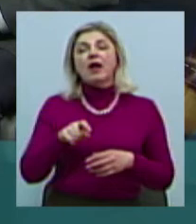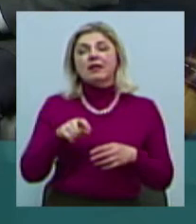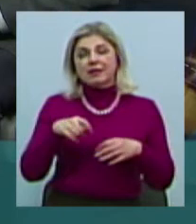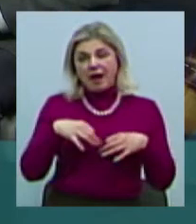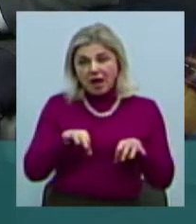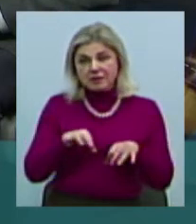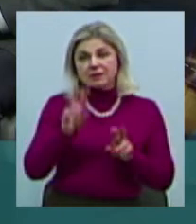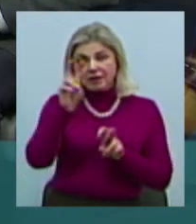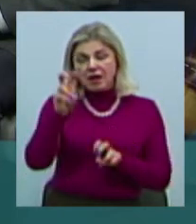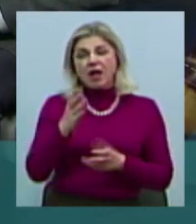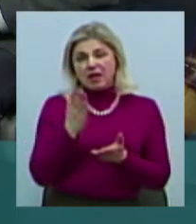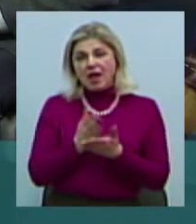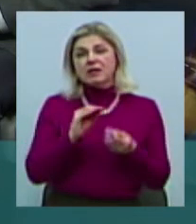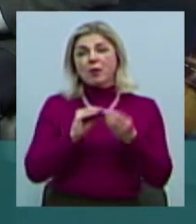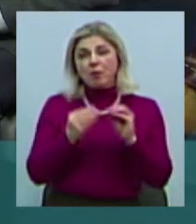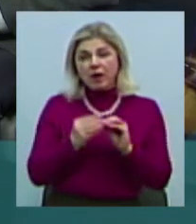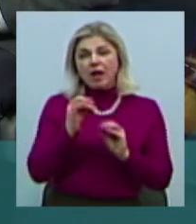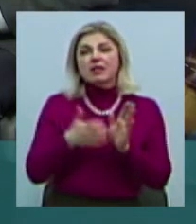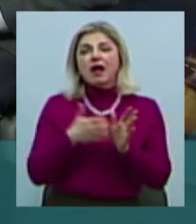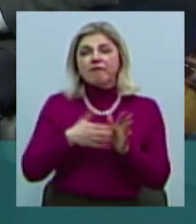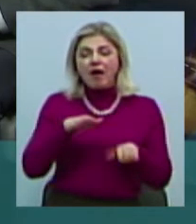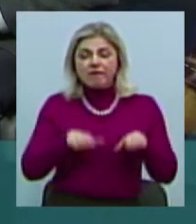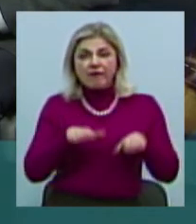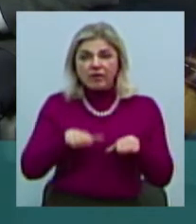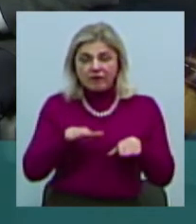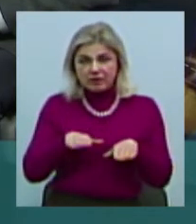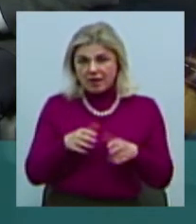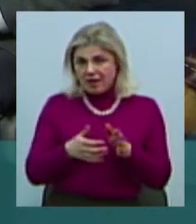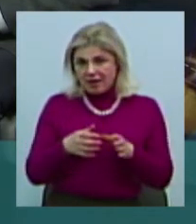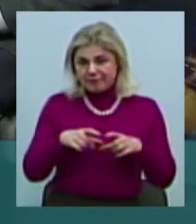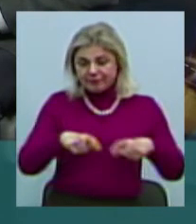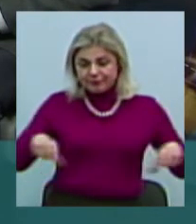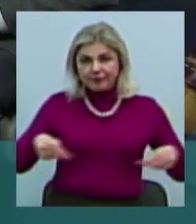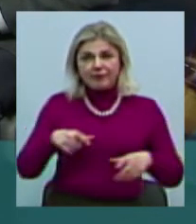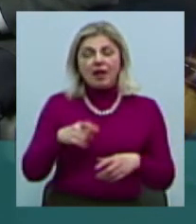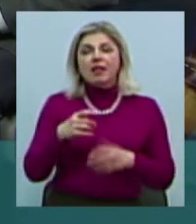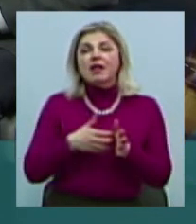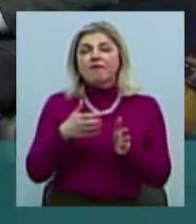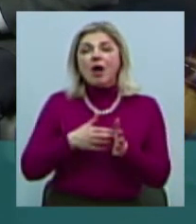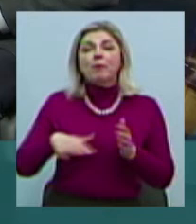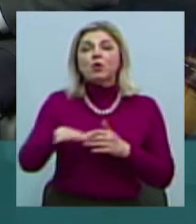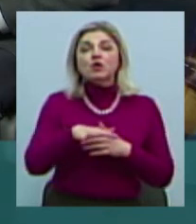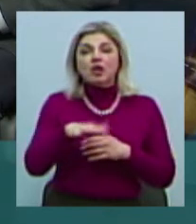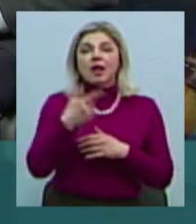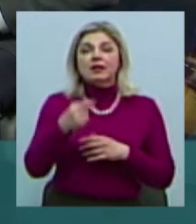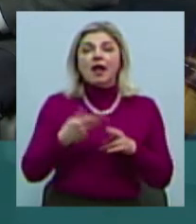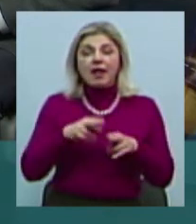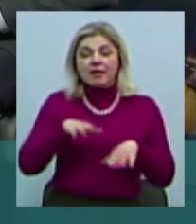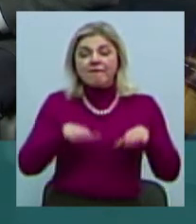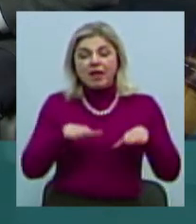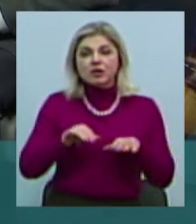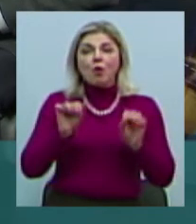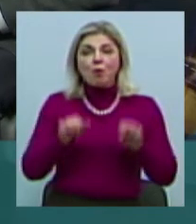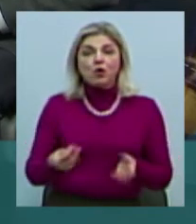и нехватки этих комплексов, это раз. Скорее всего, даже не нехватки комплексов, а нехватки площадок, где эти комплексы можно установить. То